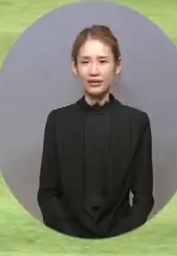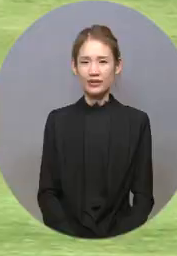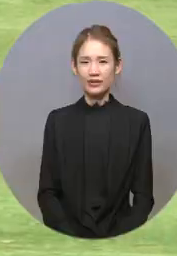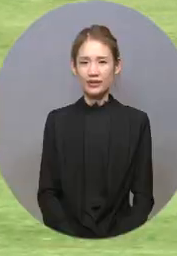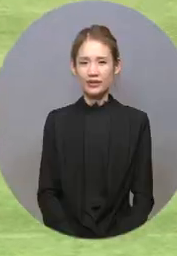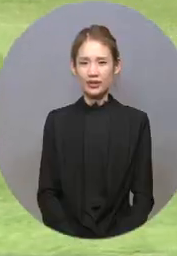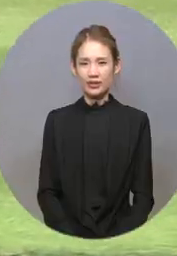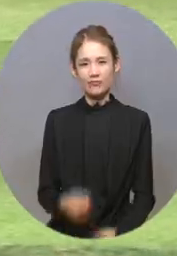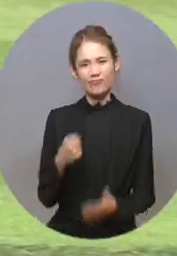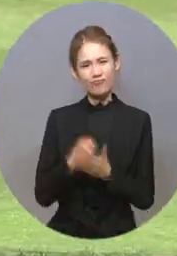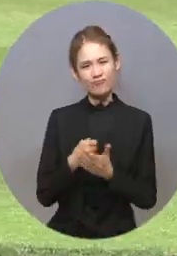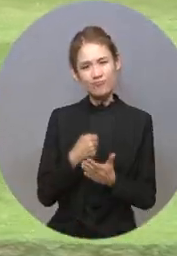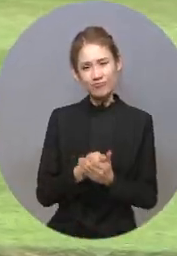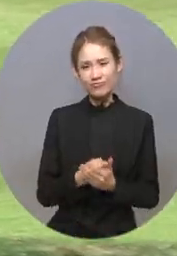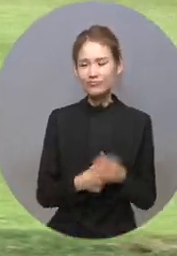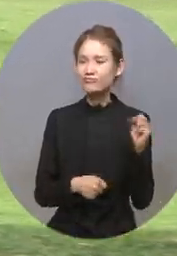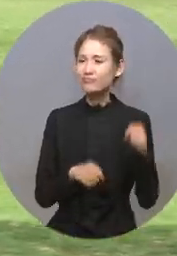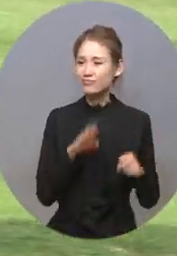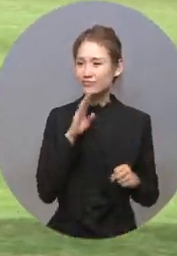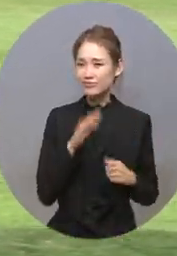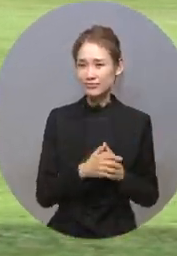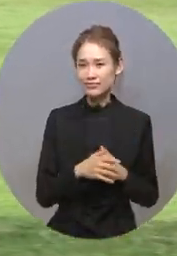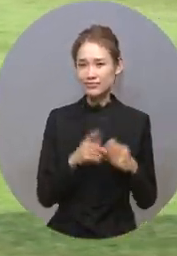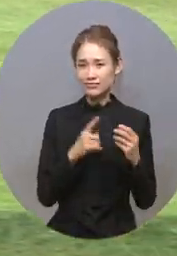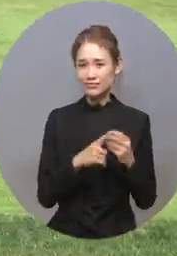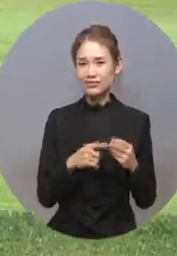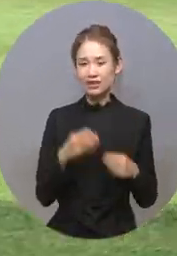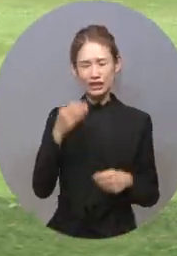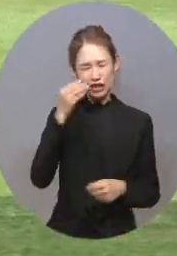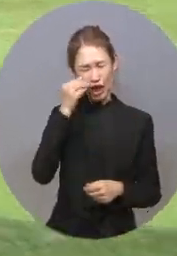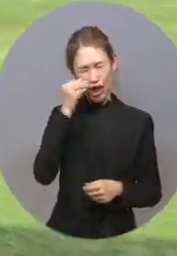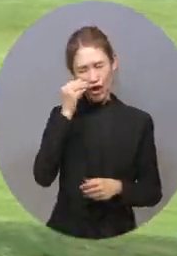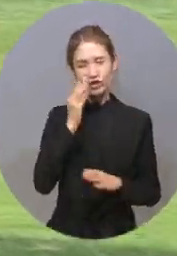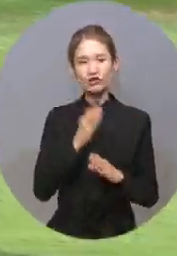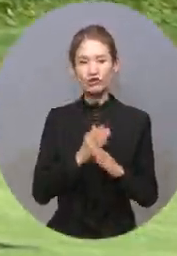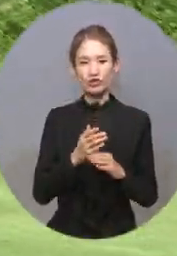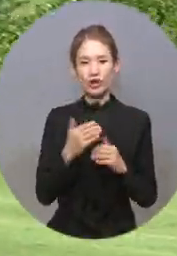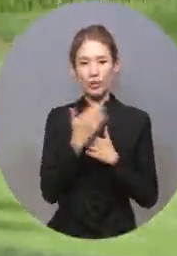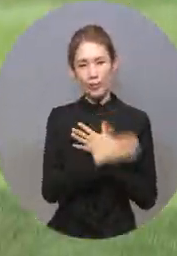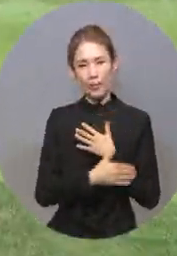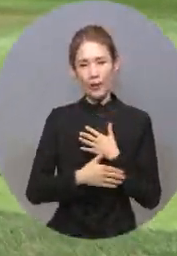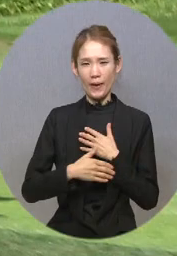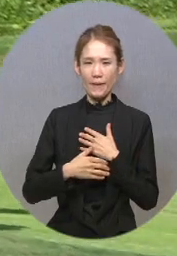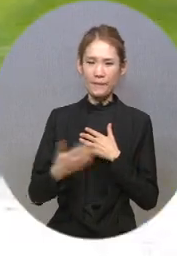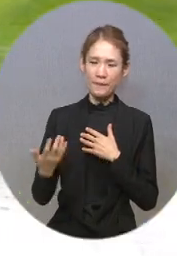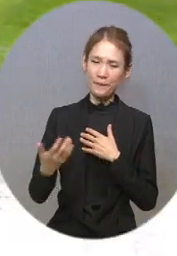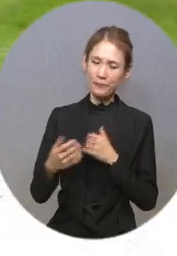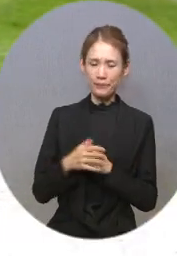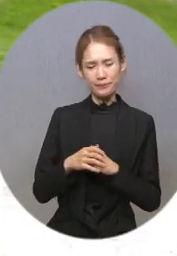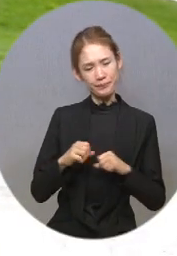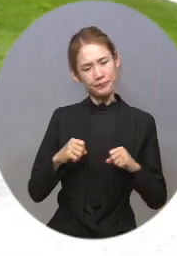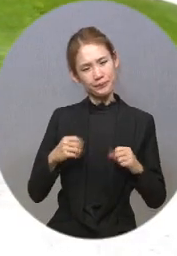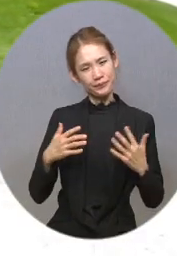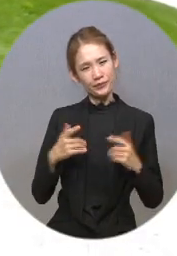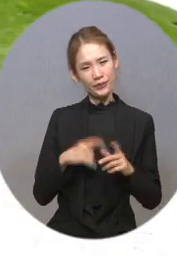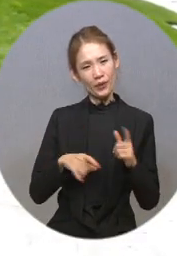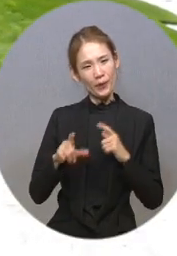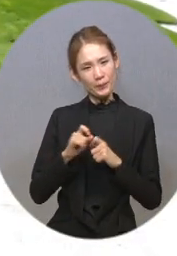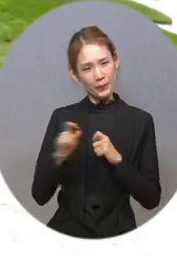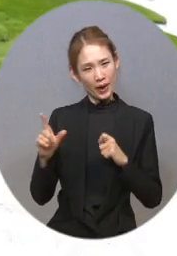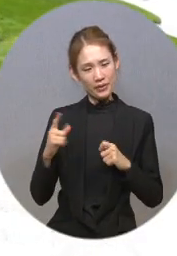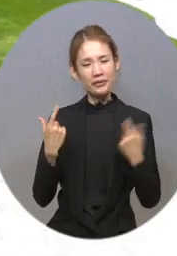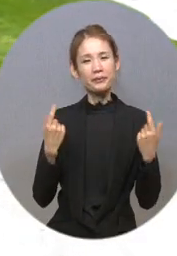오빠 아쉽습니까? 네. 첫홀은 적응 기간이니까. 아니 몸이 안 풀렸을 것 같아서 한 클럽 길게 잡았더니. 근데 딱